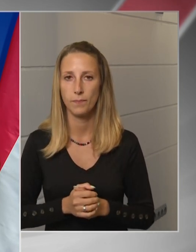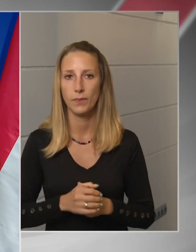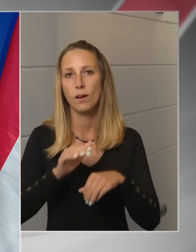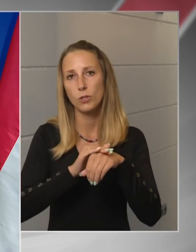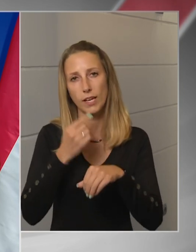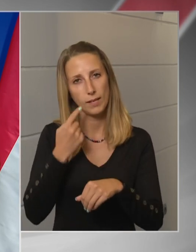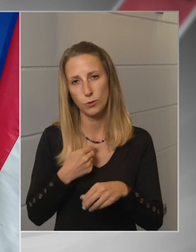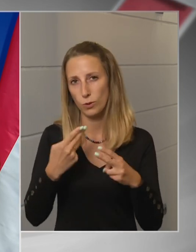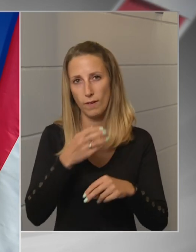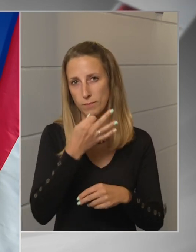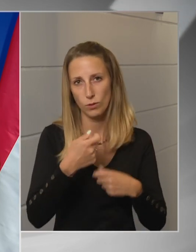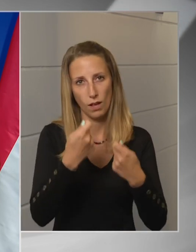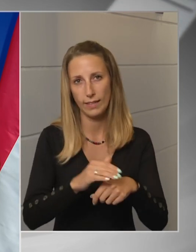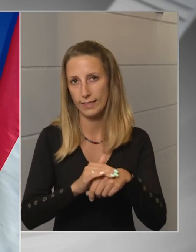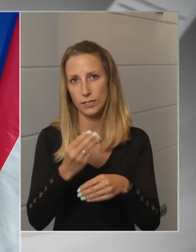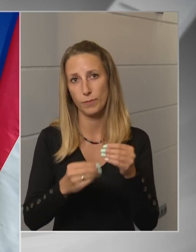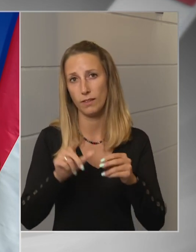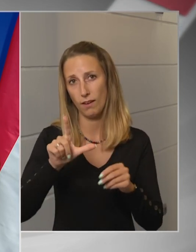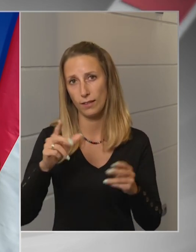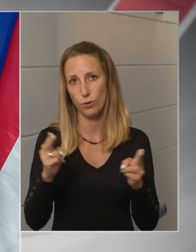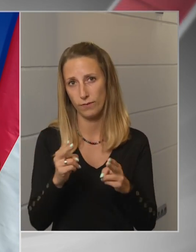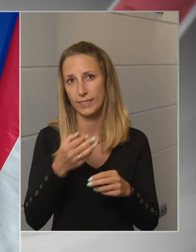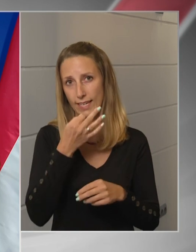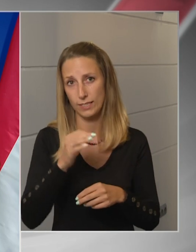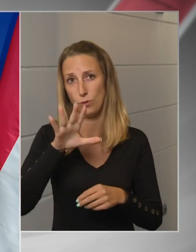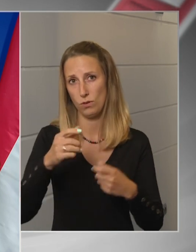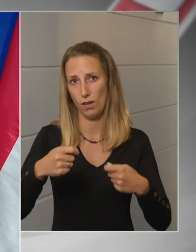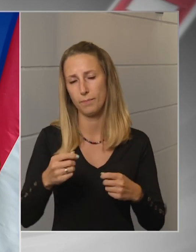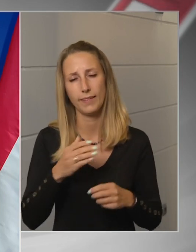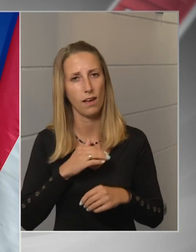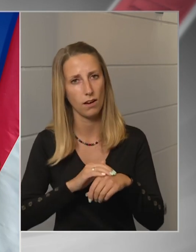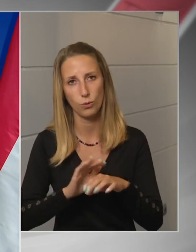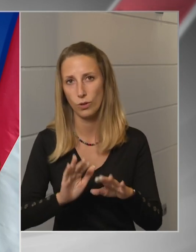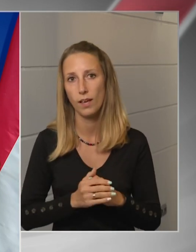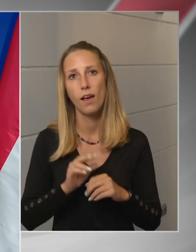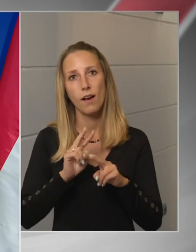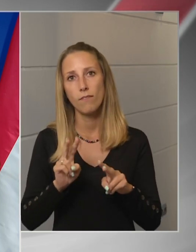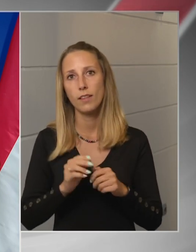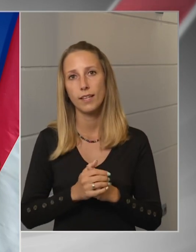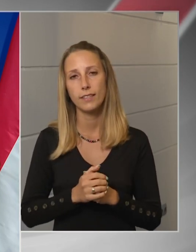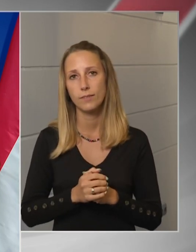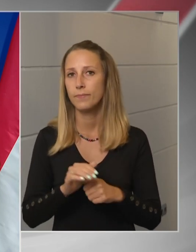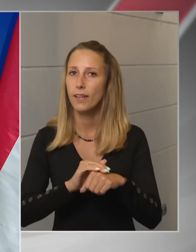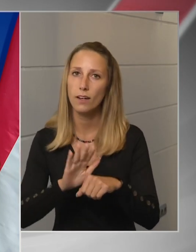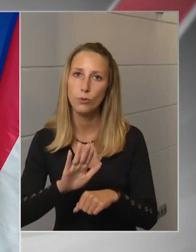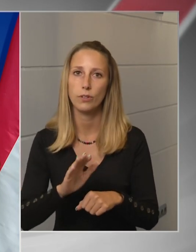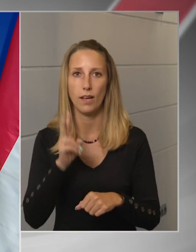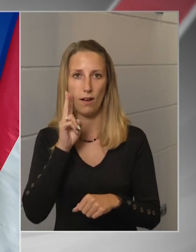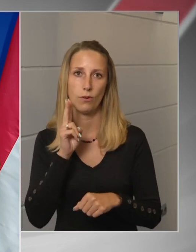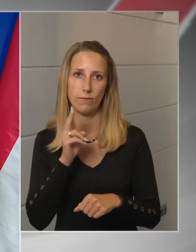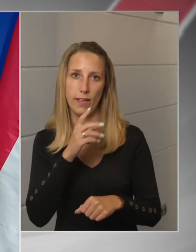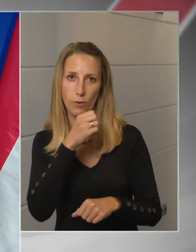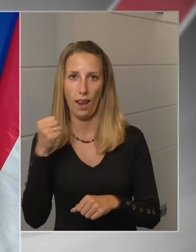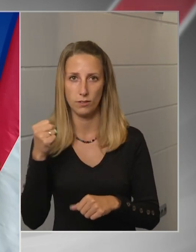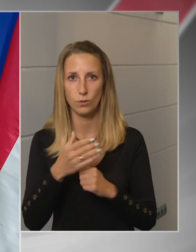Bocsánat, nem tudok tovább szót adni a nézést, mert a két rövid kérdés az öt darab. Ne haragudjon. Ne haragudjon, de akkor vegyük